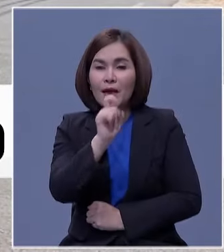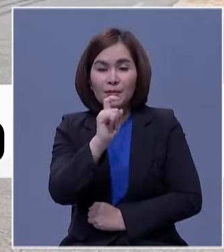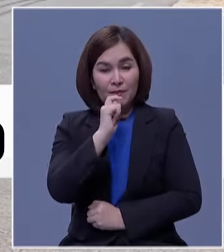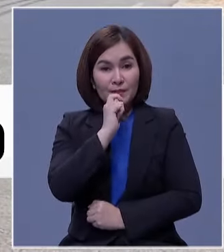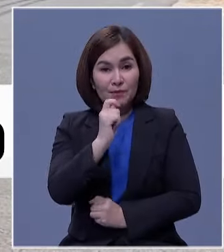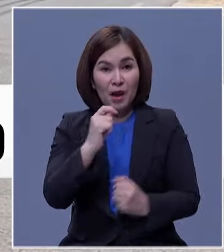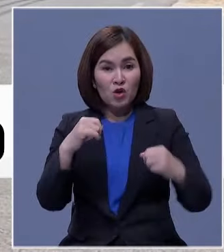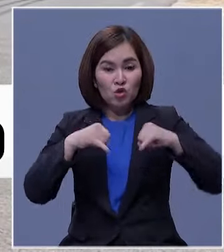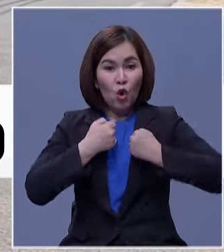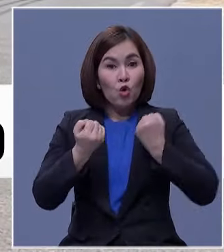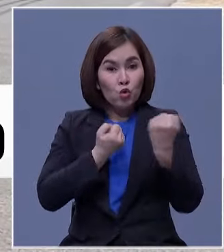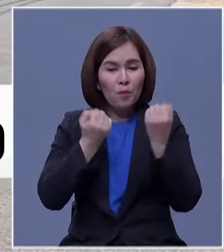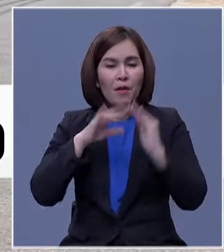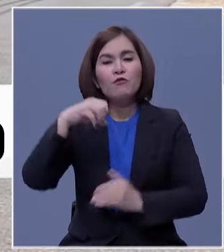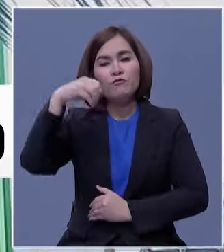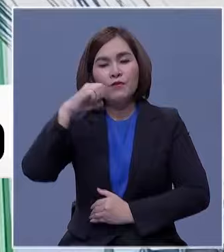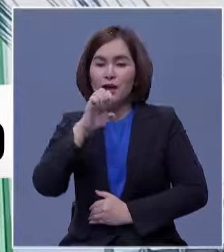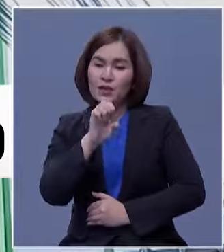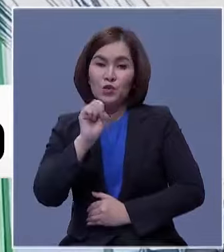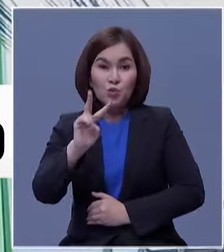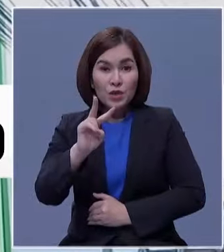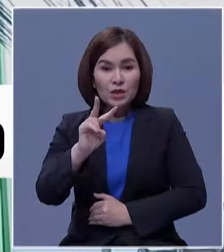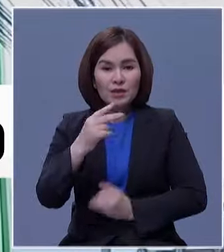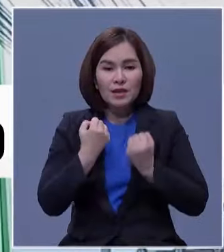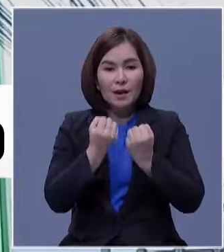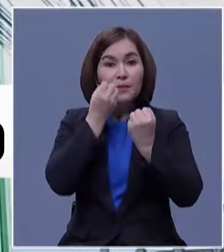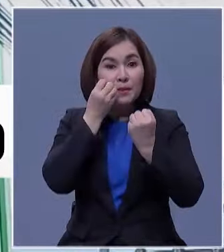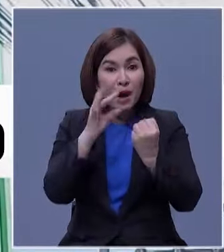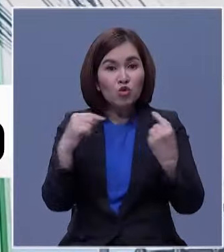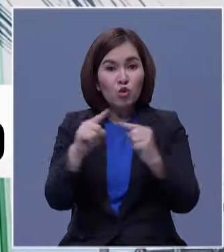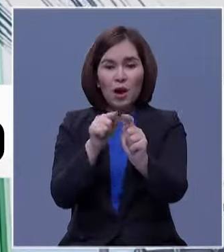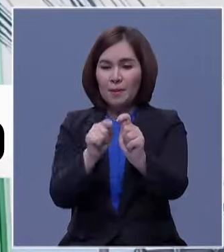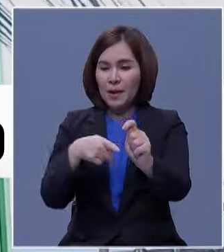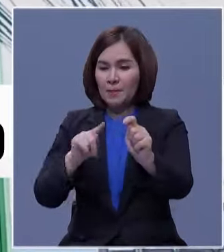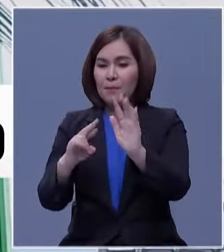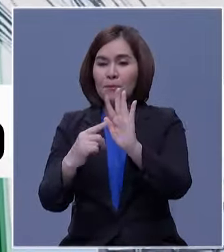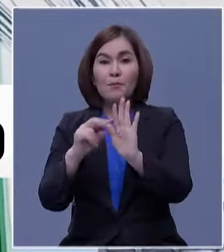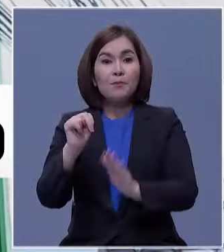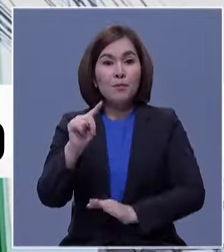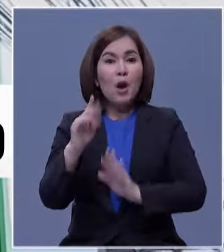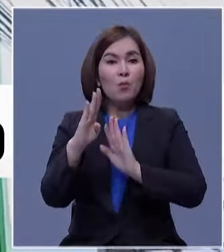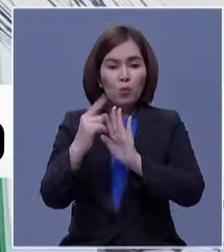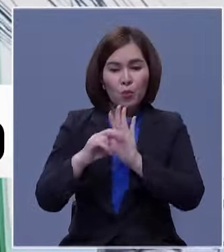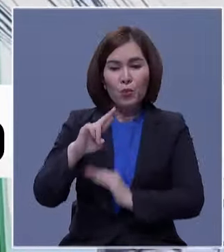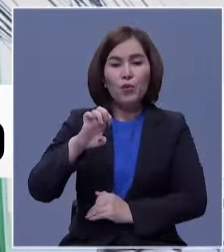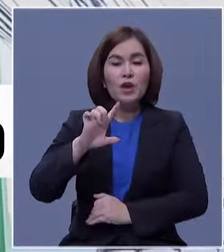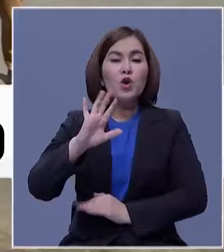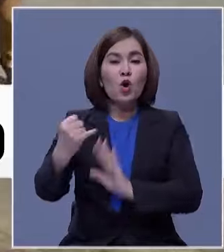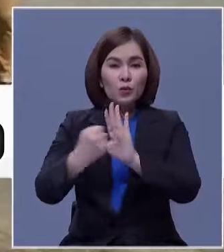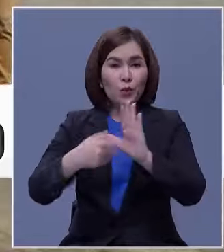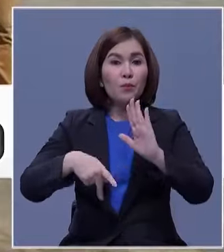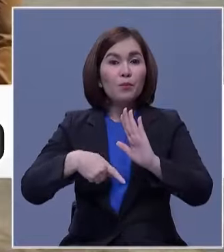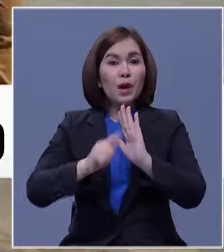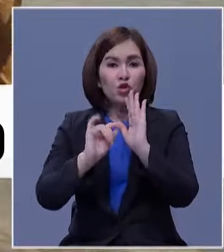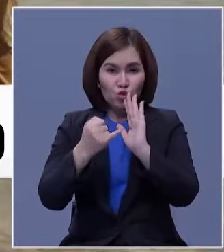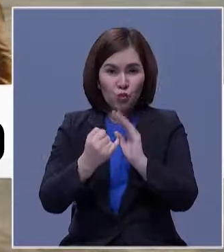ยนต์ไฟฟ้าที่กำลังเดินทางอ่าในช่วงปีใหม่แบบนี้นะครับผ่านอำเภอปราบุรีจังหวัดประจบคีรีขันธ์แล้วก็มีการแวะชาร์จไฟ